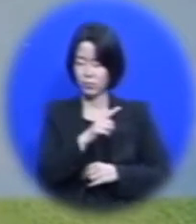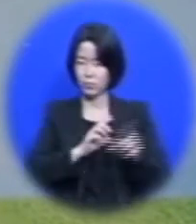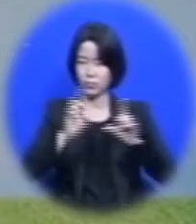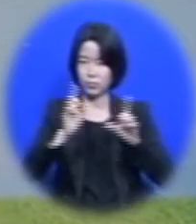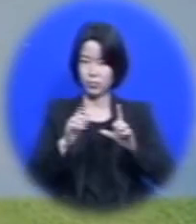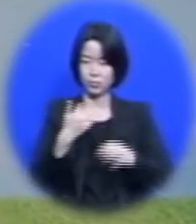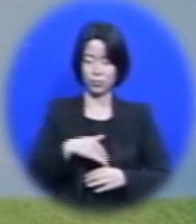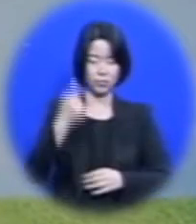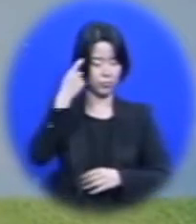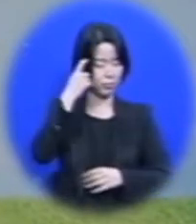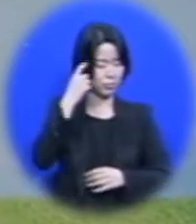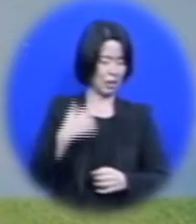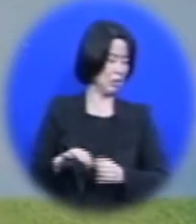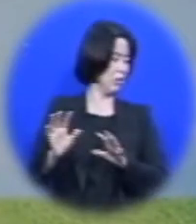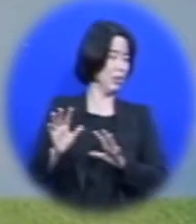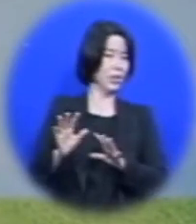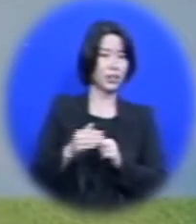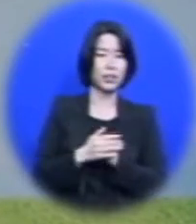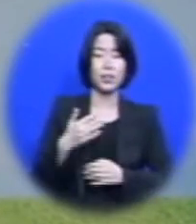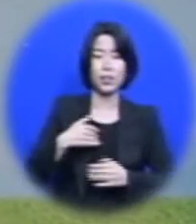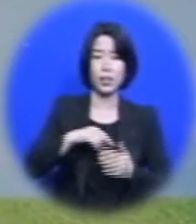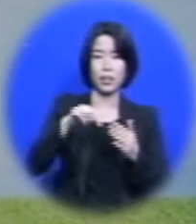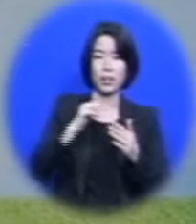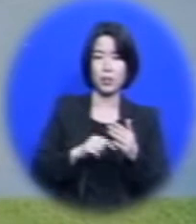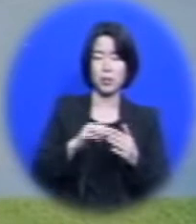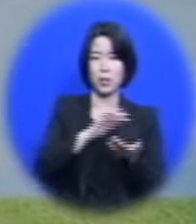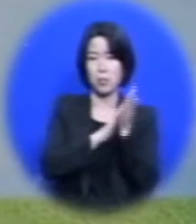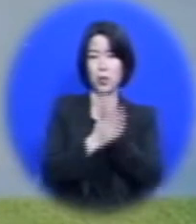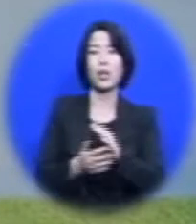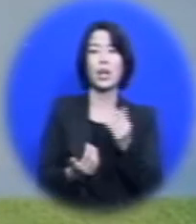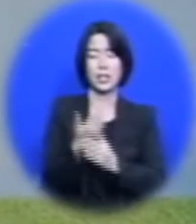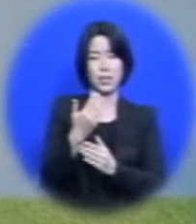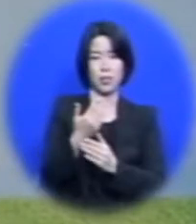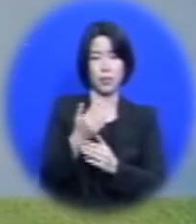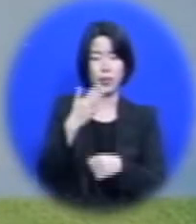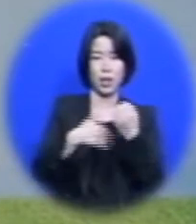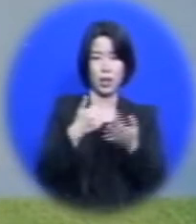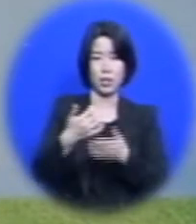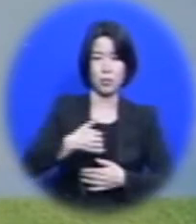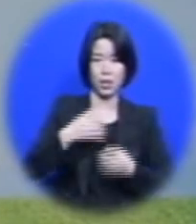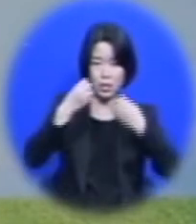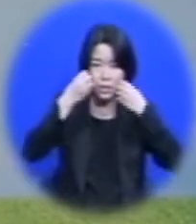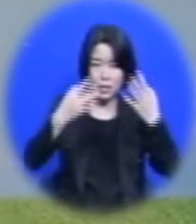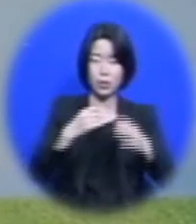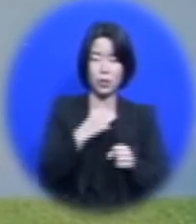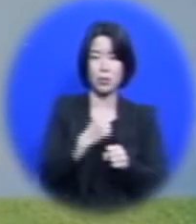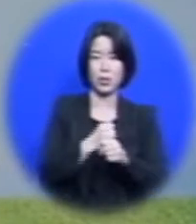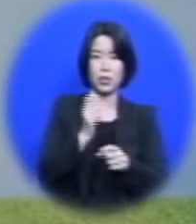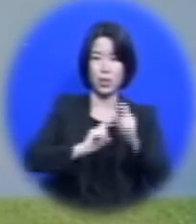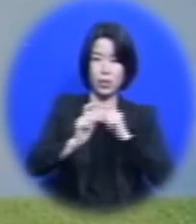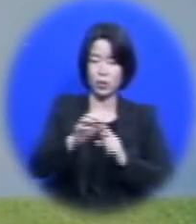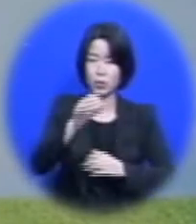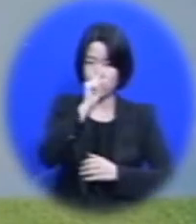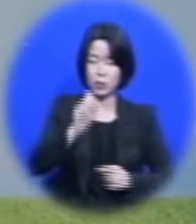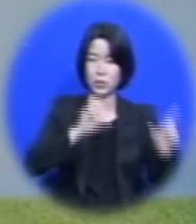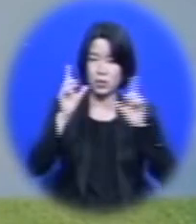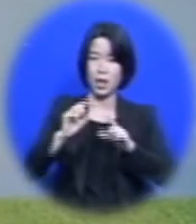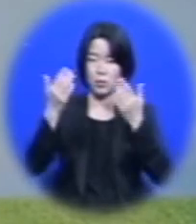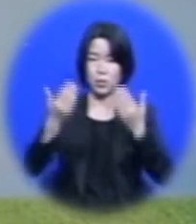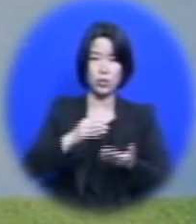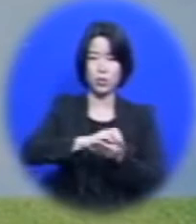몸서리가 쳐진다. 내면의 변화가 일어난 것이다. 하나님은 나를 새롭게 하셨고 더 나은 삶을 주시는 정도가